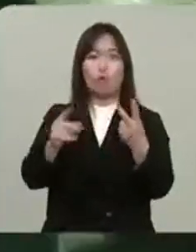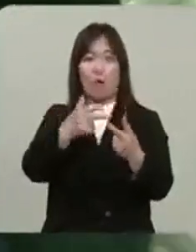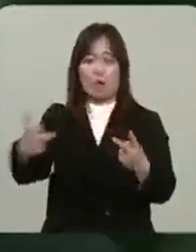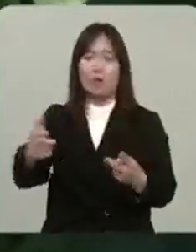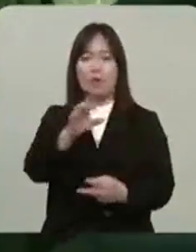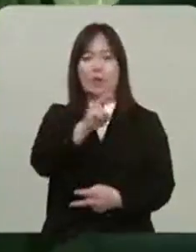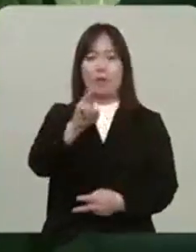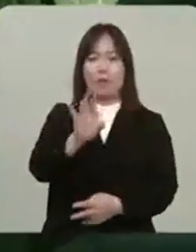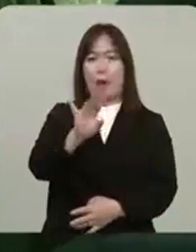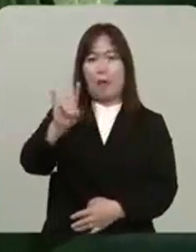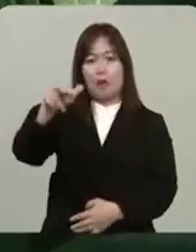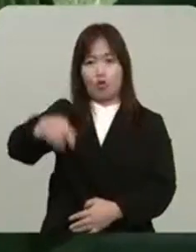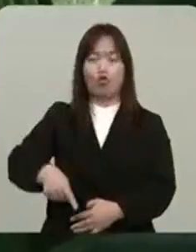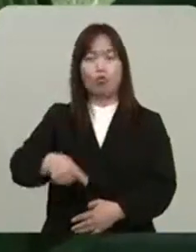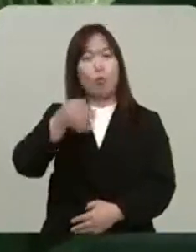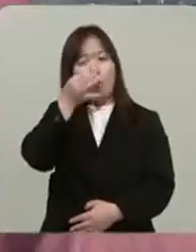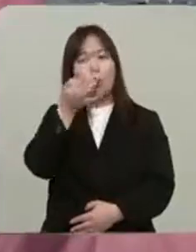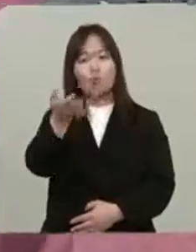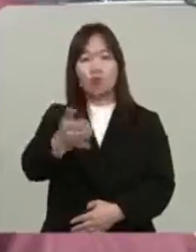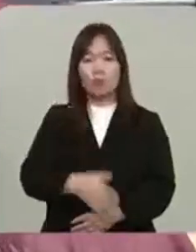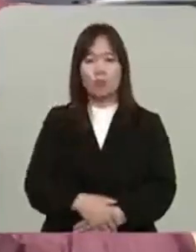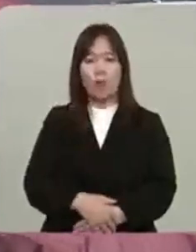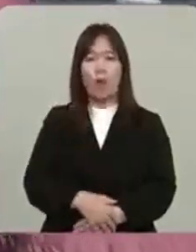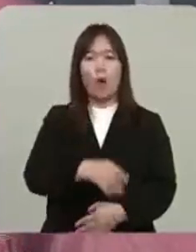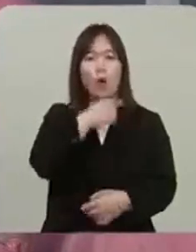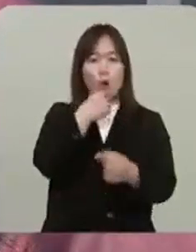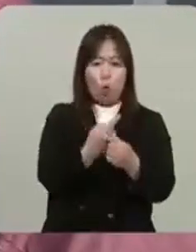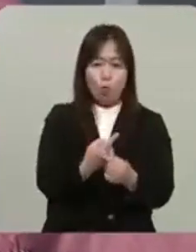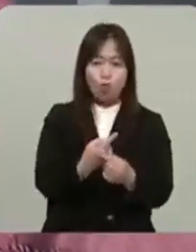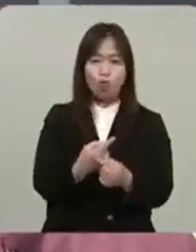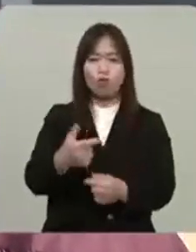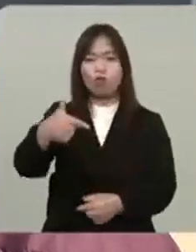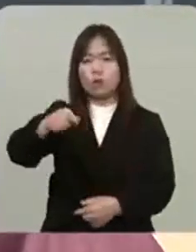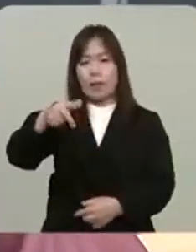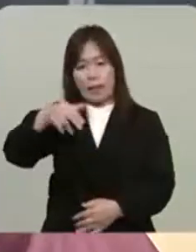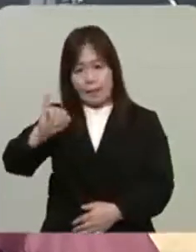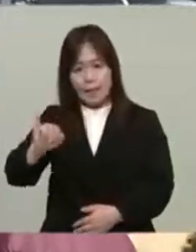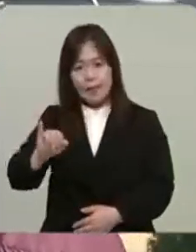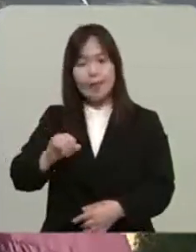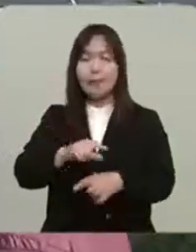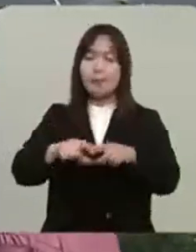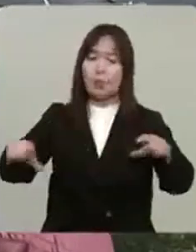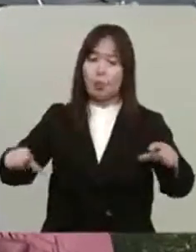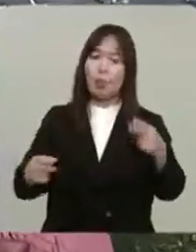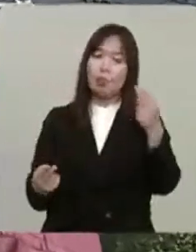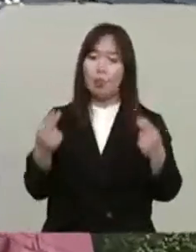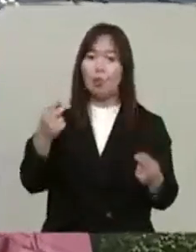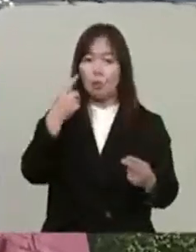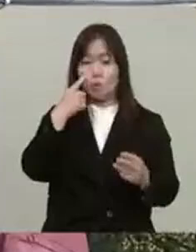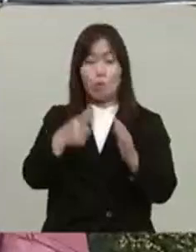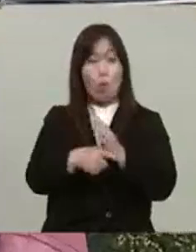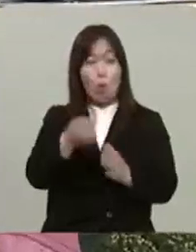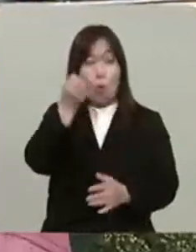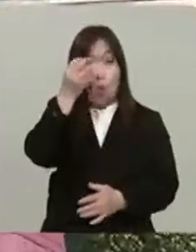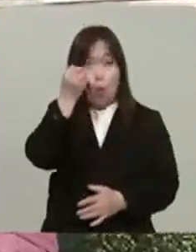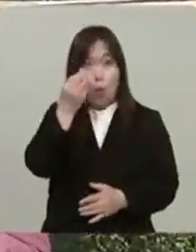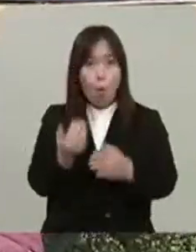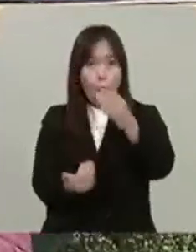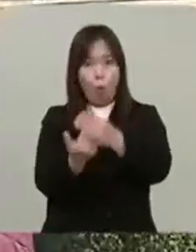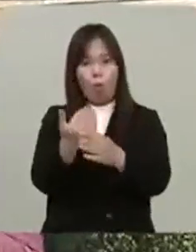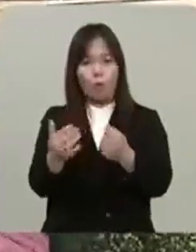양배추 품종도 선보였습니다. 고추도 그렇고 가지도 그렇고 평상시에 못 보던 게